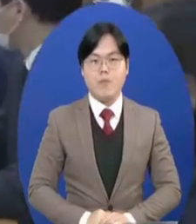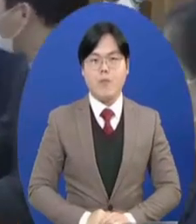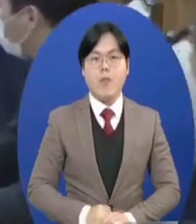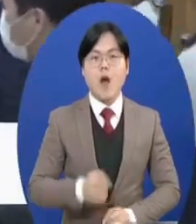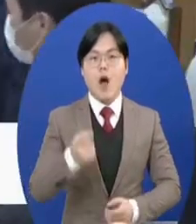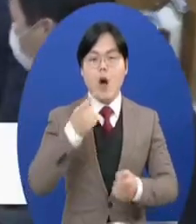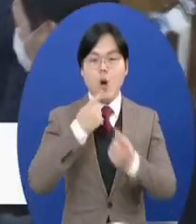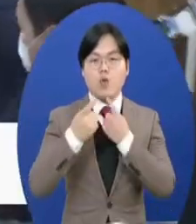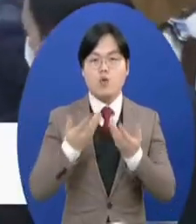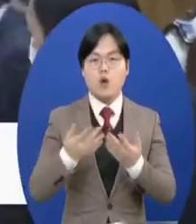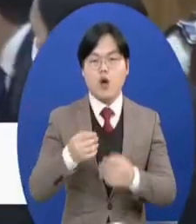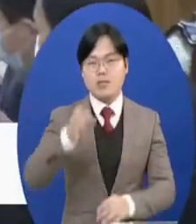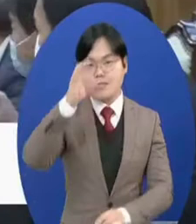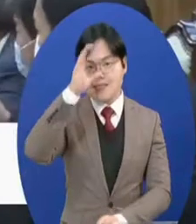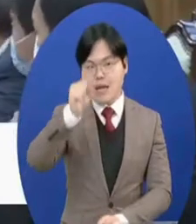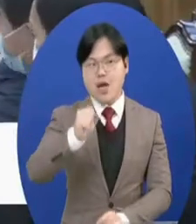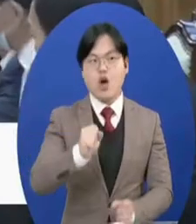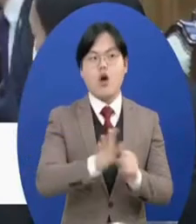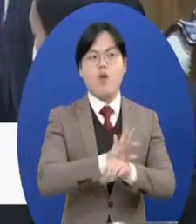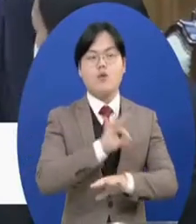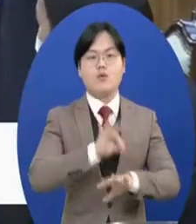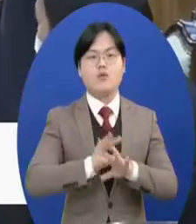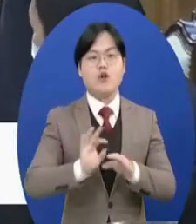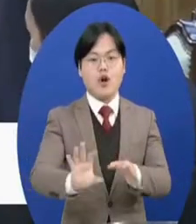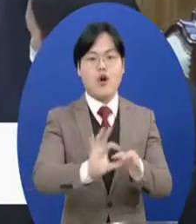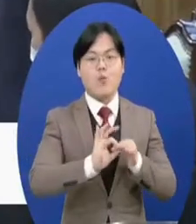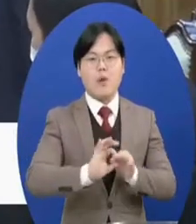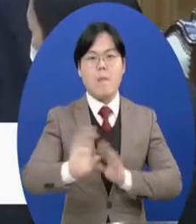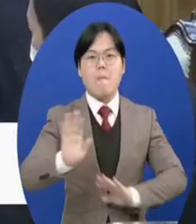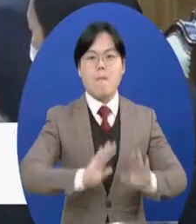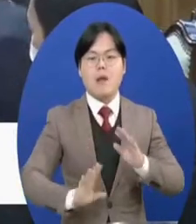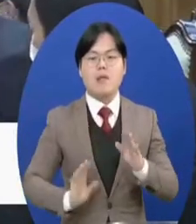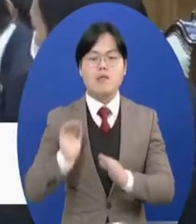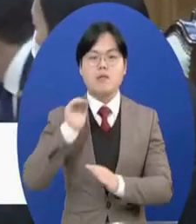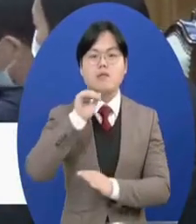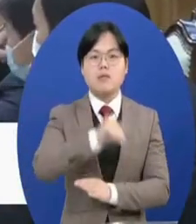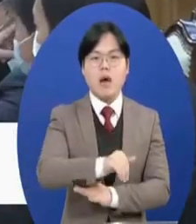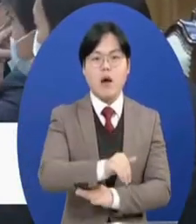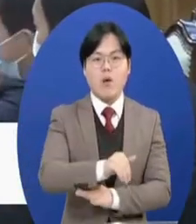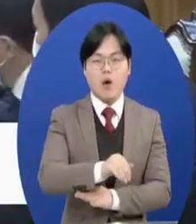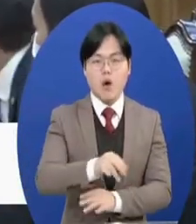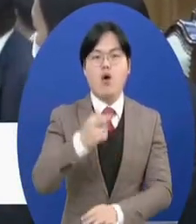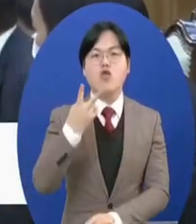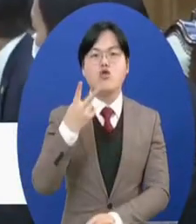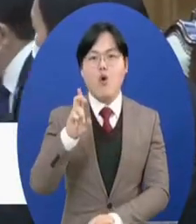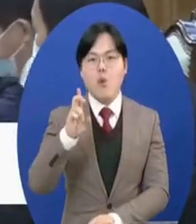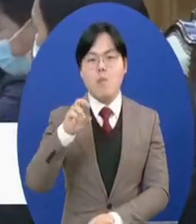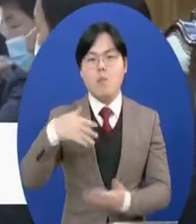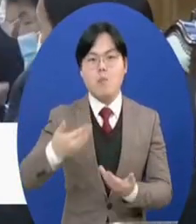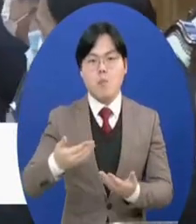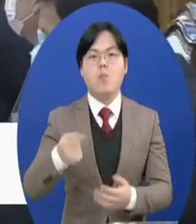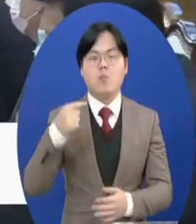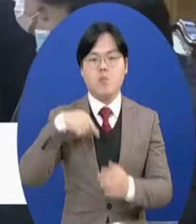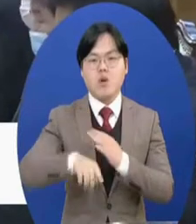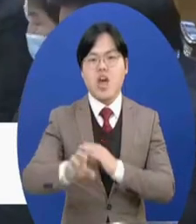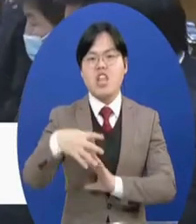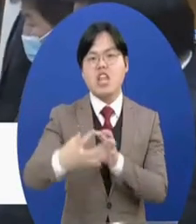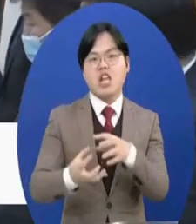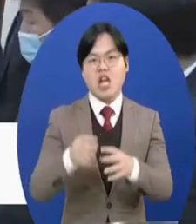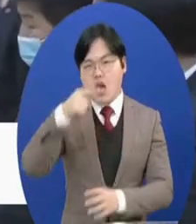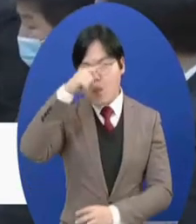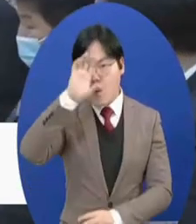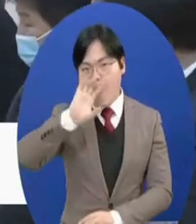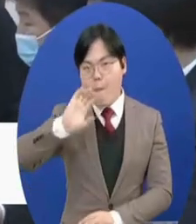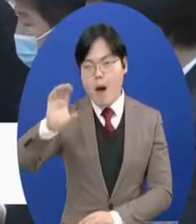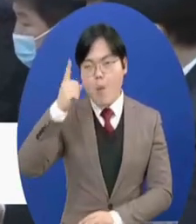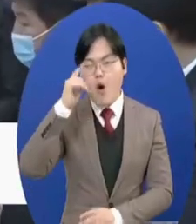Уулзалтын үеэр ерөнхий сайд хүрэлцэх COVID-19 цар тахлын үеийн өсөлт байдлыг даван туулах чиглэлээр нэгдсэн үндэсний байгууллага ялангуяа дэлхийн эрүүл мэндийн байгууллагаас